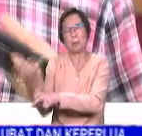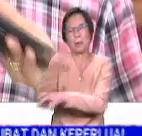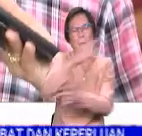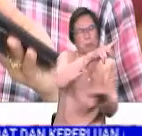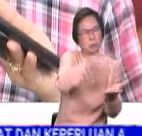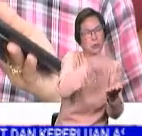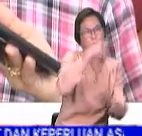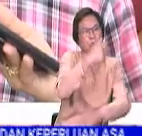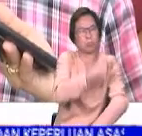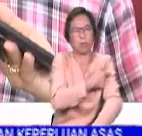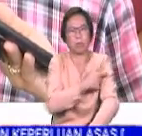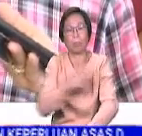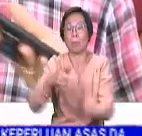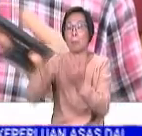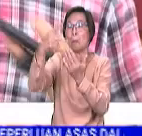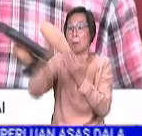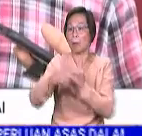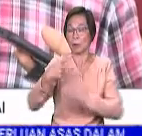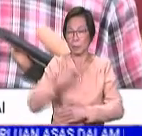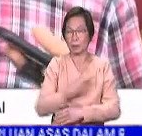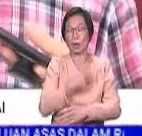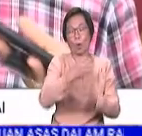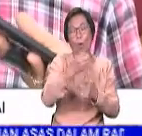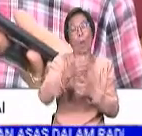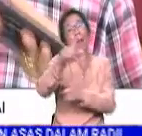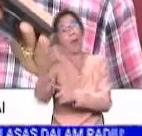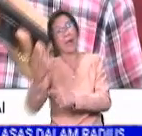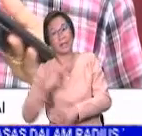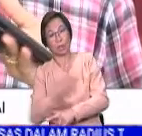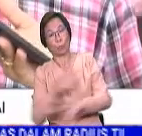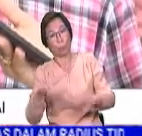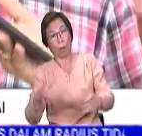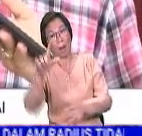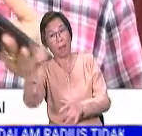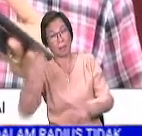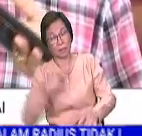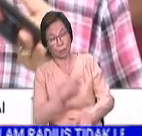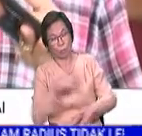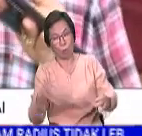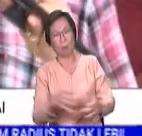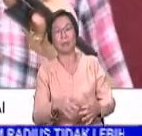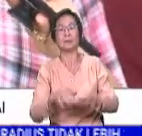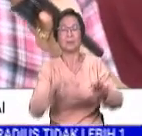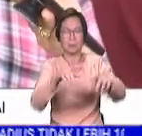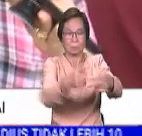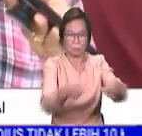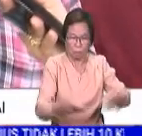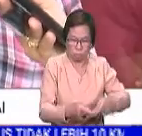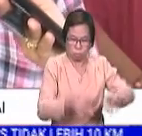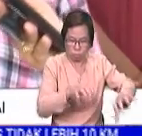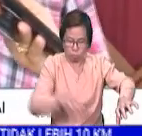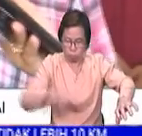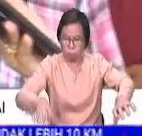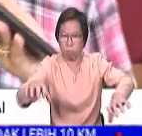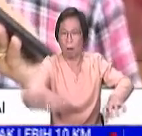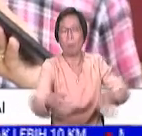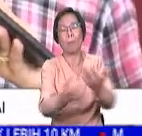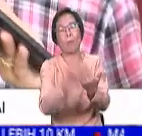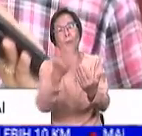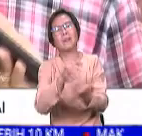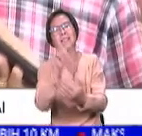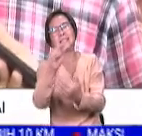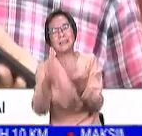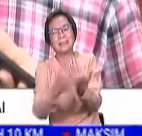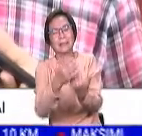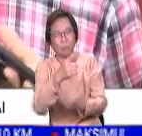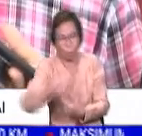jadi inisiatif kita atau alternatif yang kita buat ialah kita buat di kosan kosan di mana memberi kemudahan